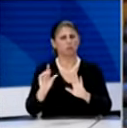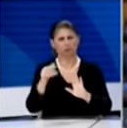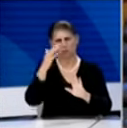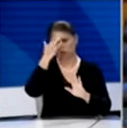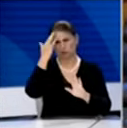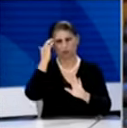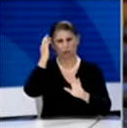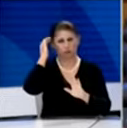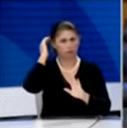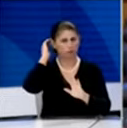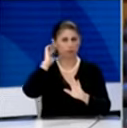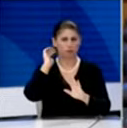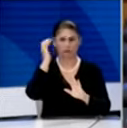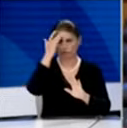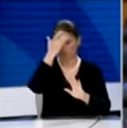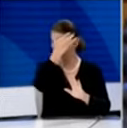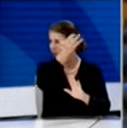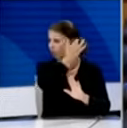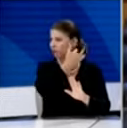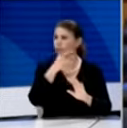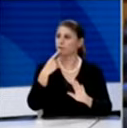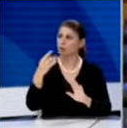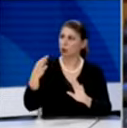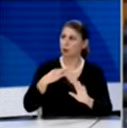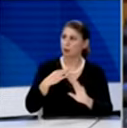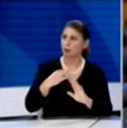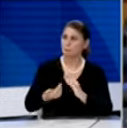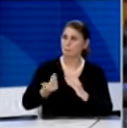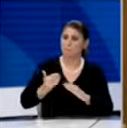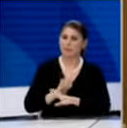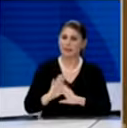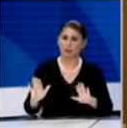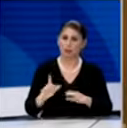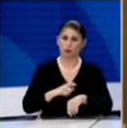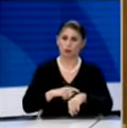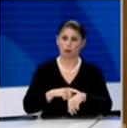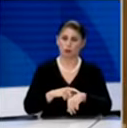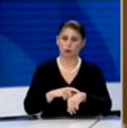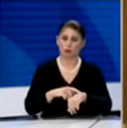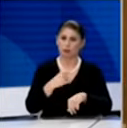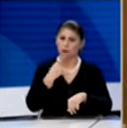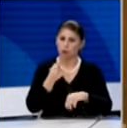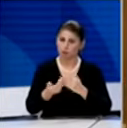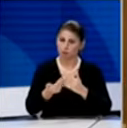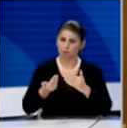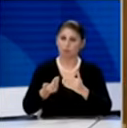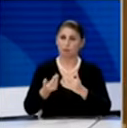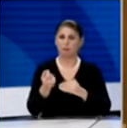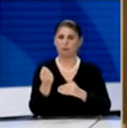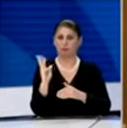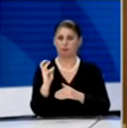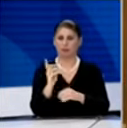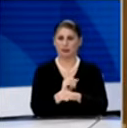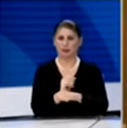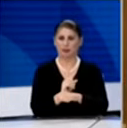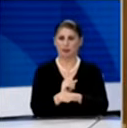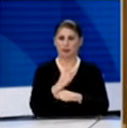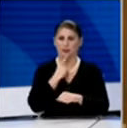να κλείσουμε. Για ποιο λόγο όμως μου το λέτε πριν τελειώσει ο χρόνος? Το λέω λίγο πριν τα 30, γιατί